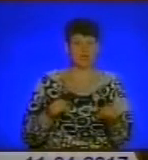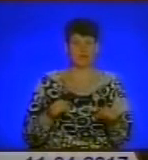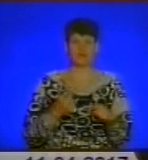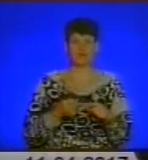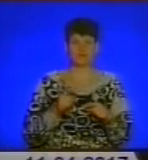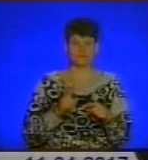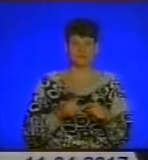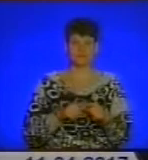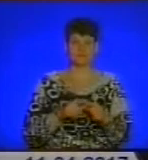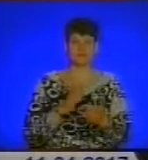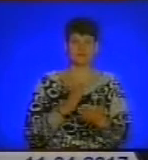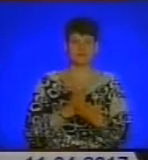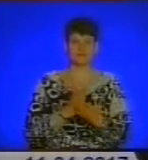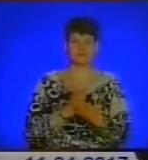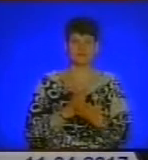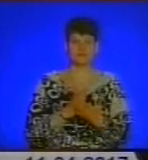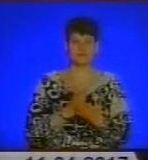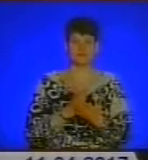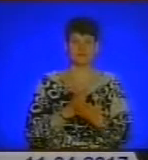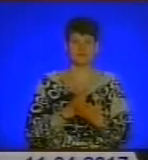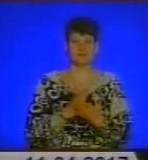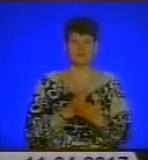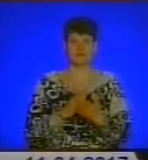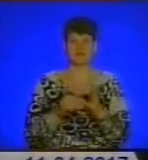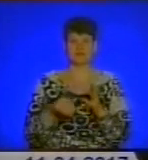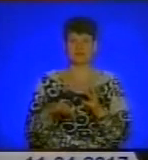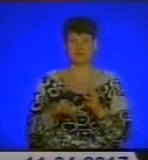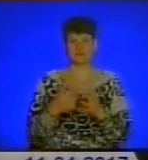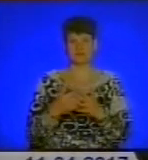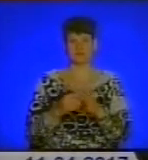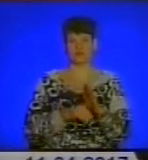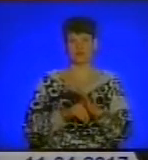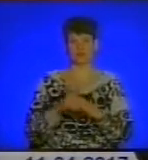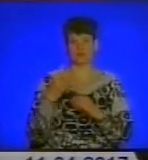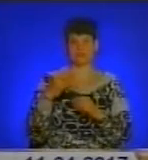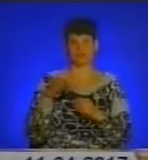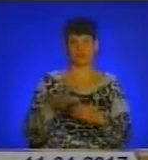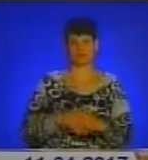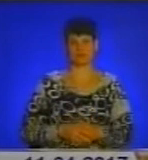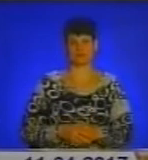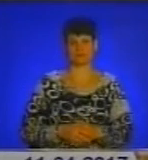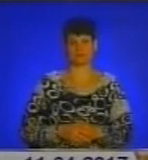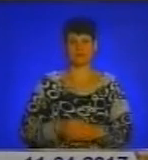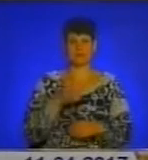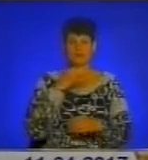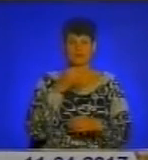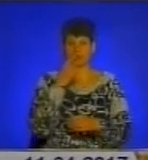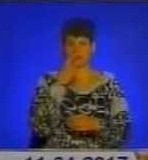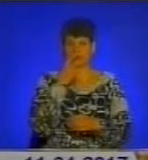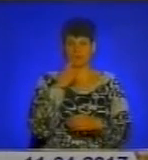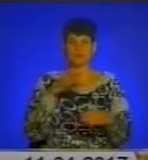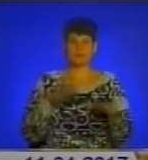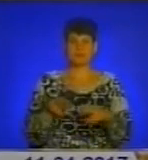дані скелети знаходяться в землі від початку ХХ століття. Зазначимо, що нещодавно на